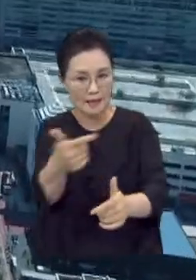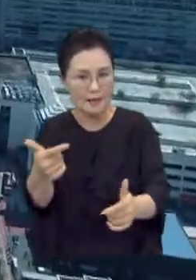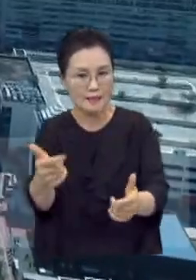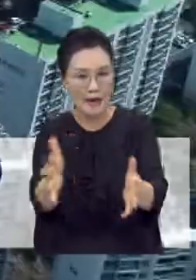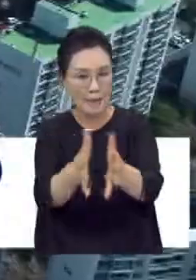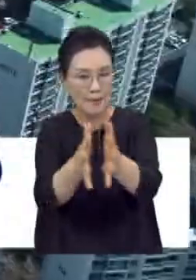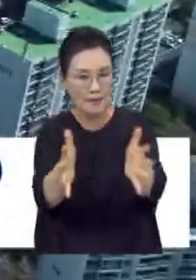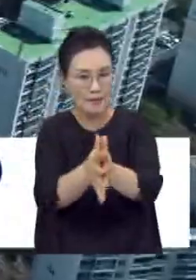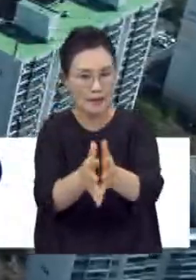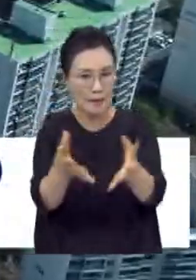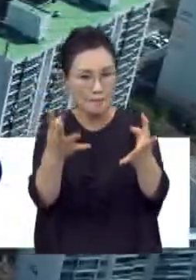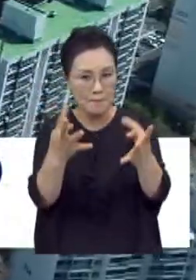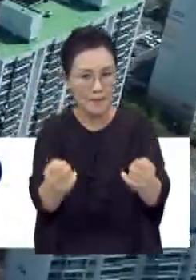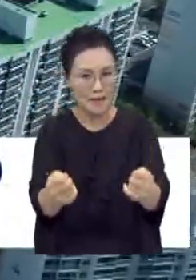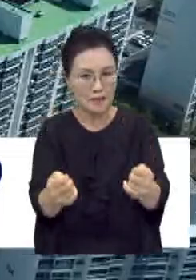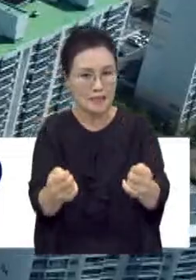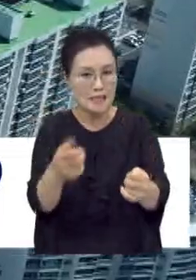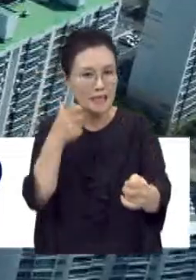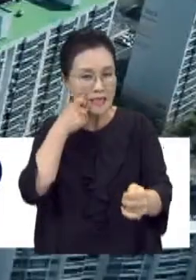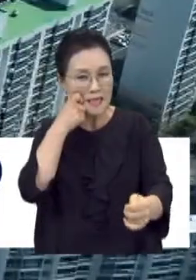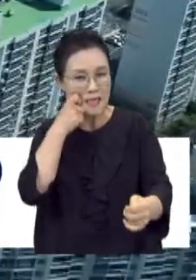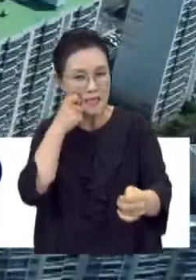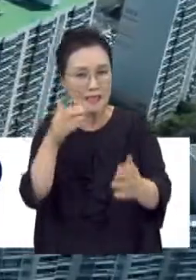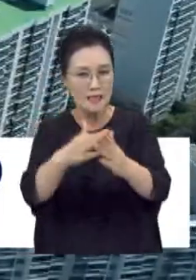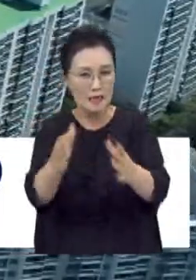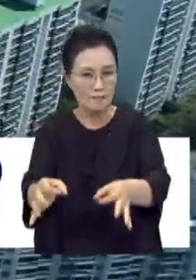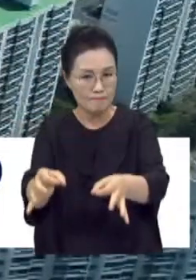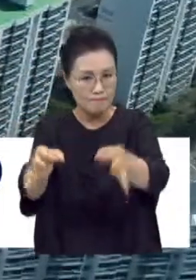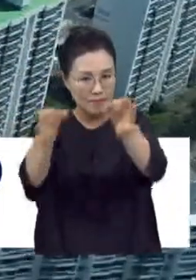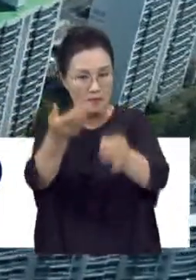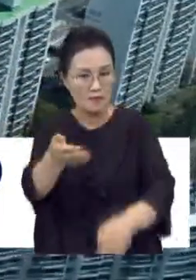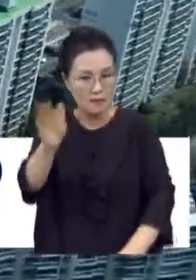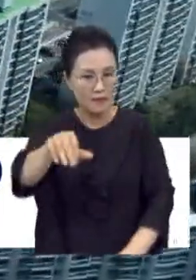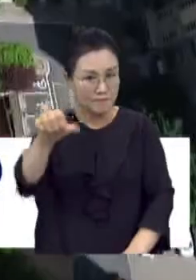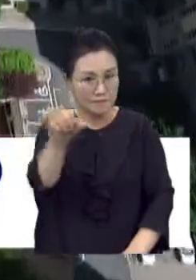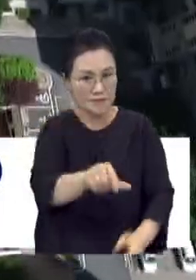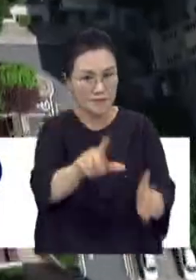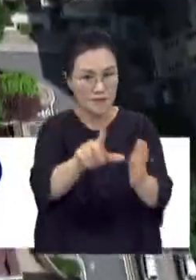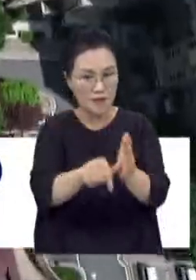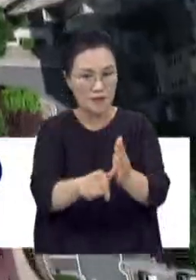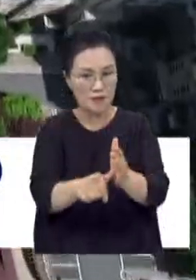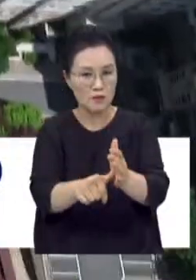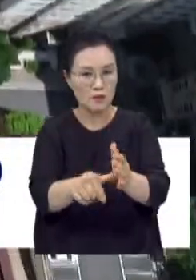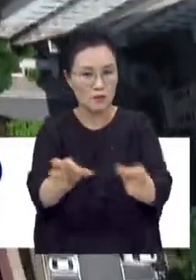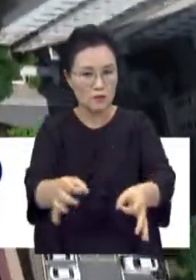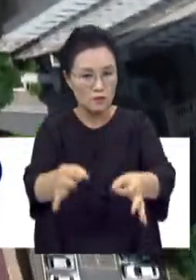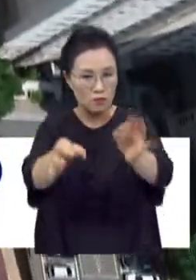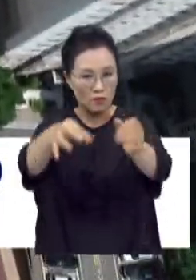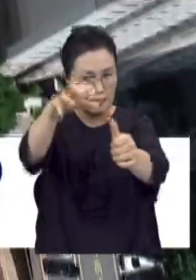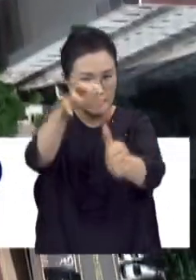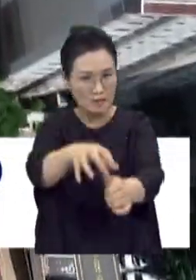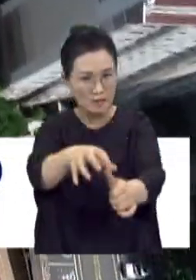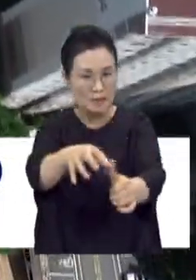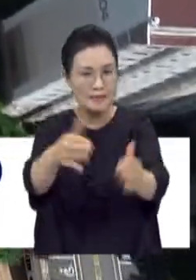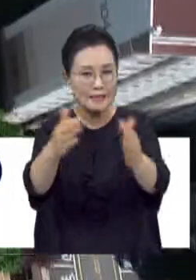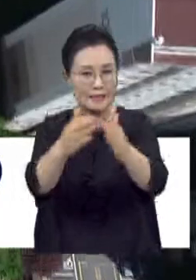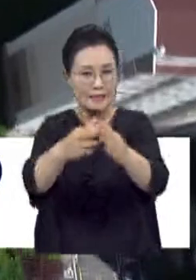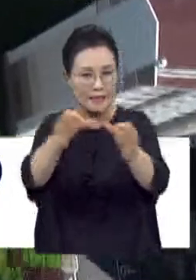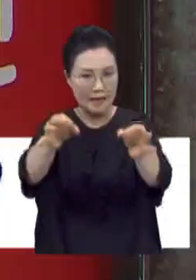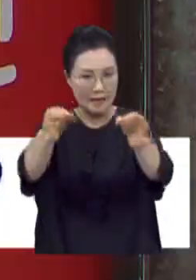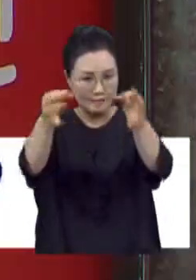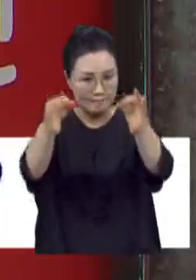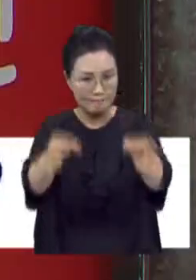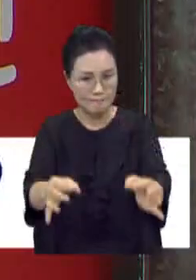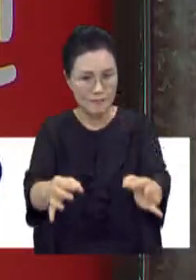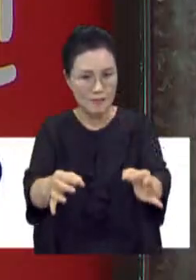아파트는 상승기에는 프리미엄이 붙지만 하라 끼로 접어들면 조정 대상 지역 규제에 묶여 인근